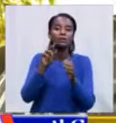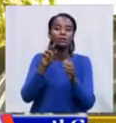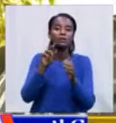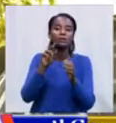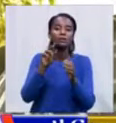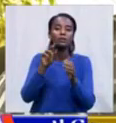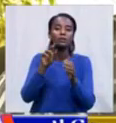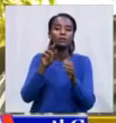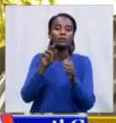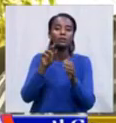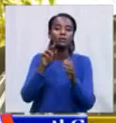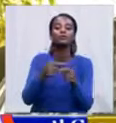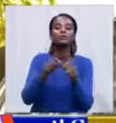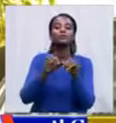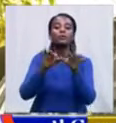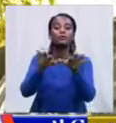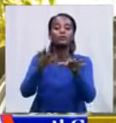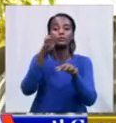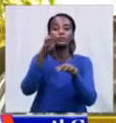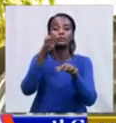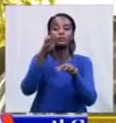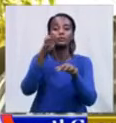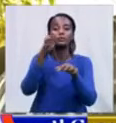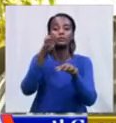የተገደደበት አግባብ በወረርሽኙ ምክንያት ቢሆንም